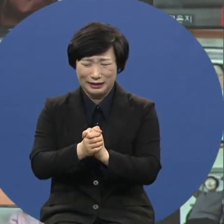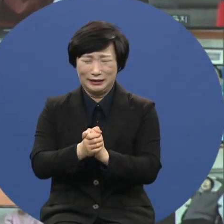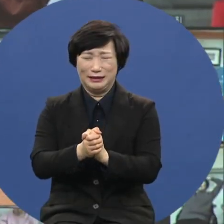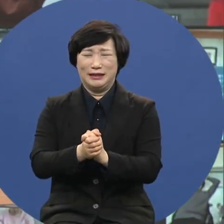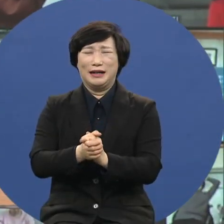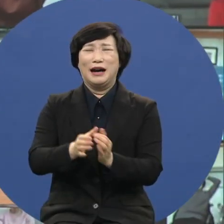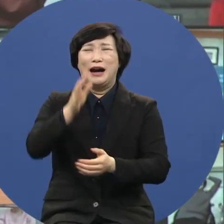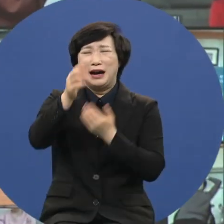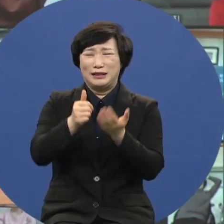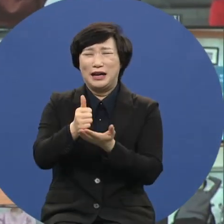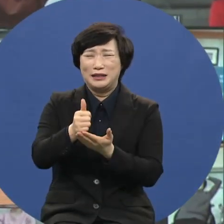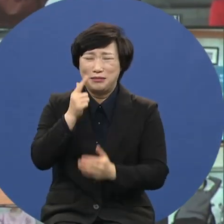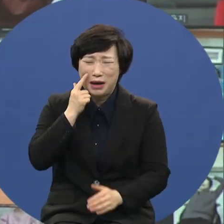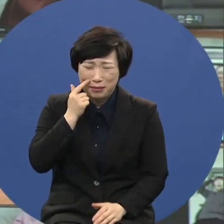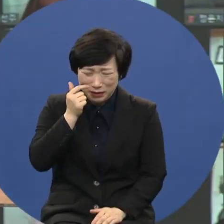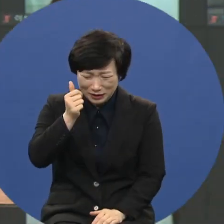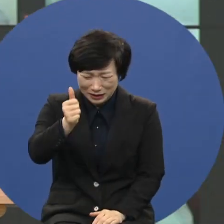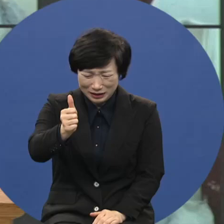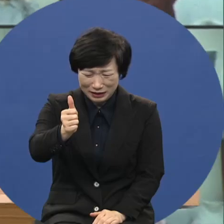하나님 우리